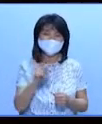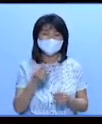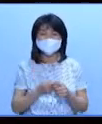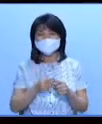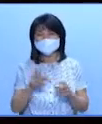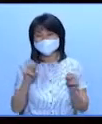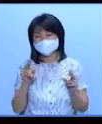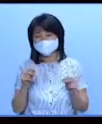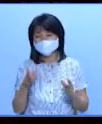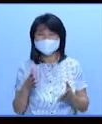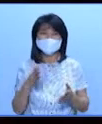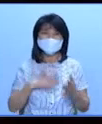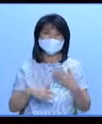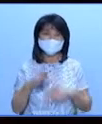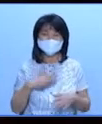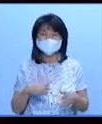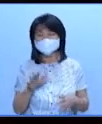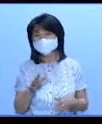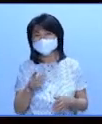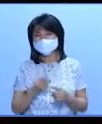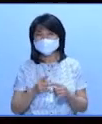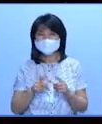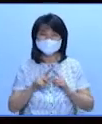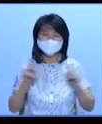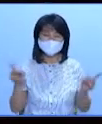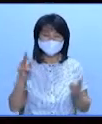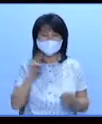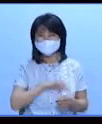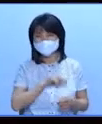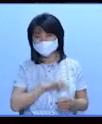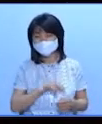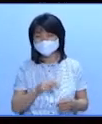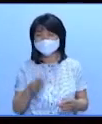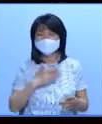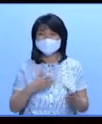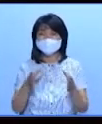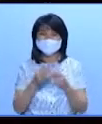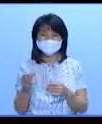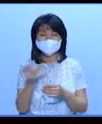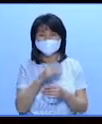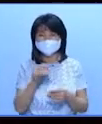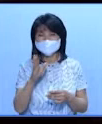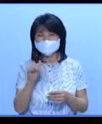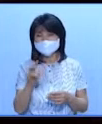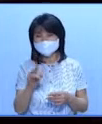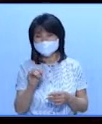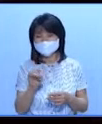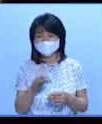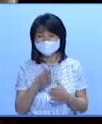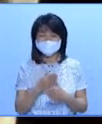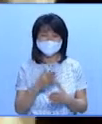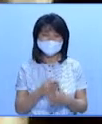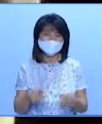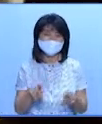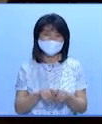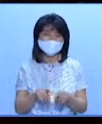қазіргі дистанциялық жұмысқа көшкен әртүрлі ұжымдар дәл осы сәтте біз біргеміз акциясын волонтер ретінде қолдауға әбден үлкен мүмкіндіктер